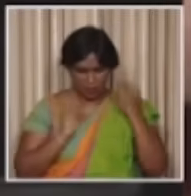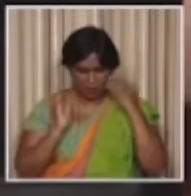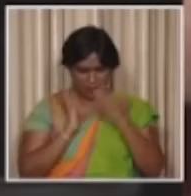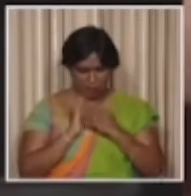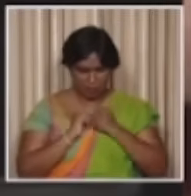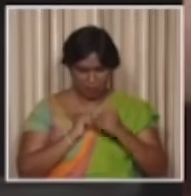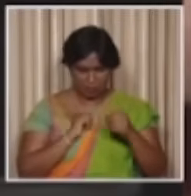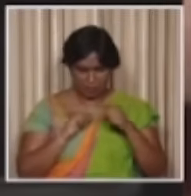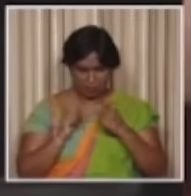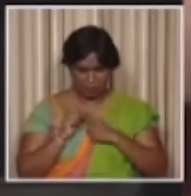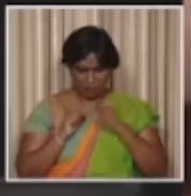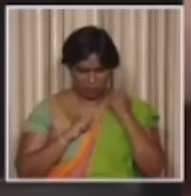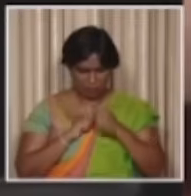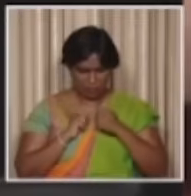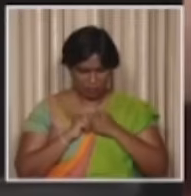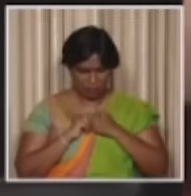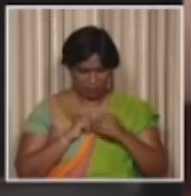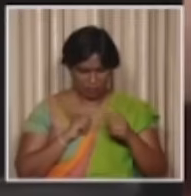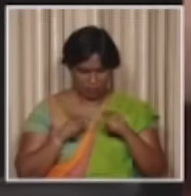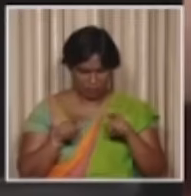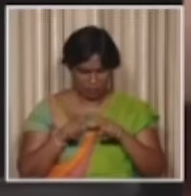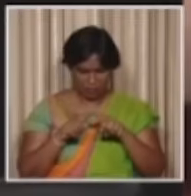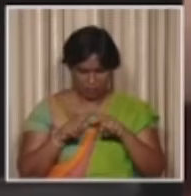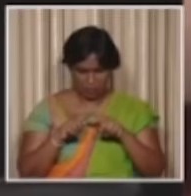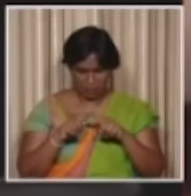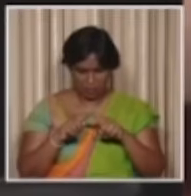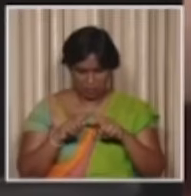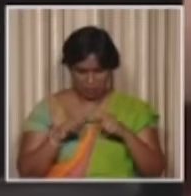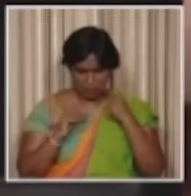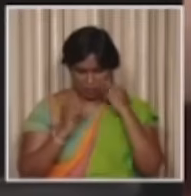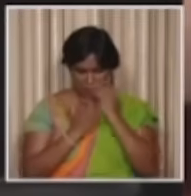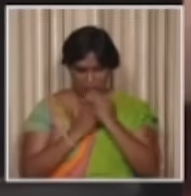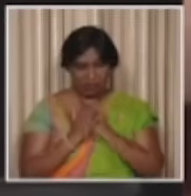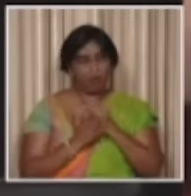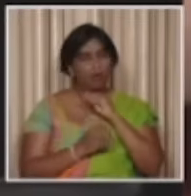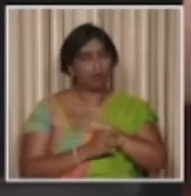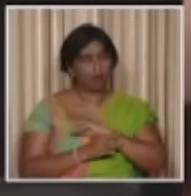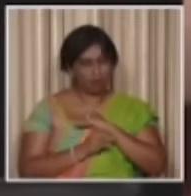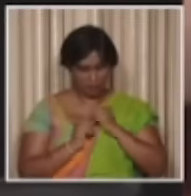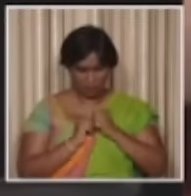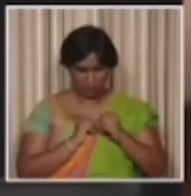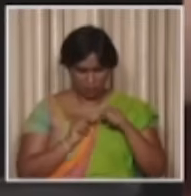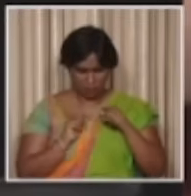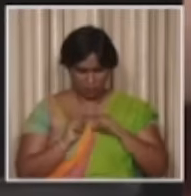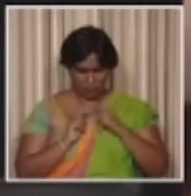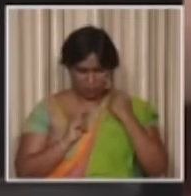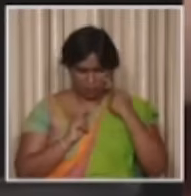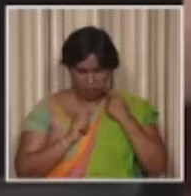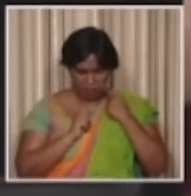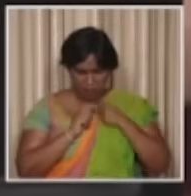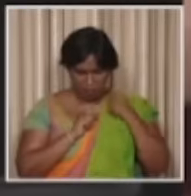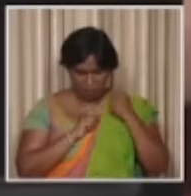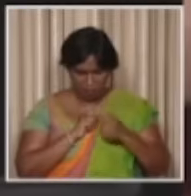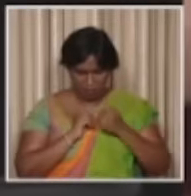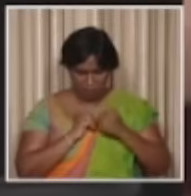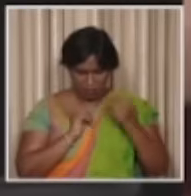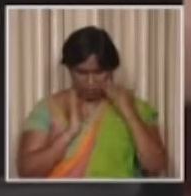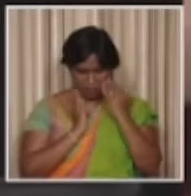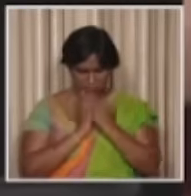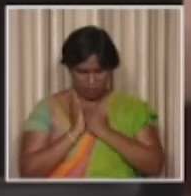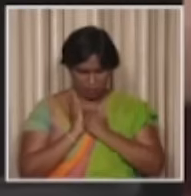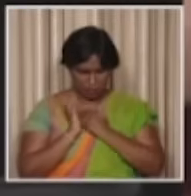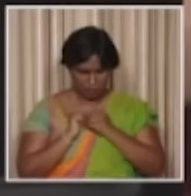badu ayevene kriya dameti, no. Hari eta pe badu adam diha beluot, badu dalak kini kag makuru dalak wagai